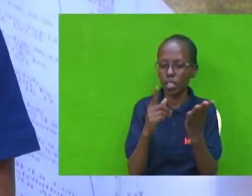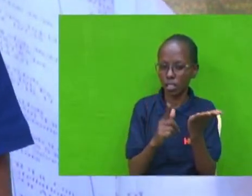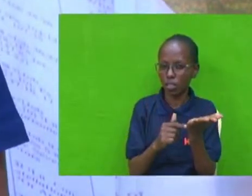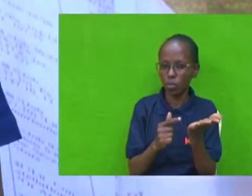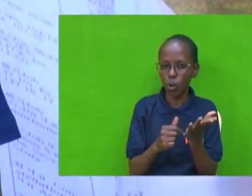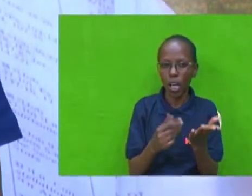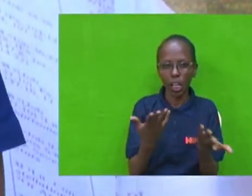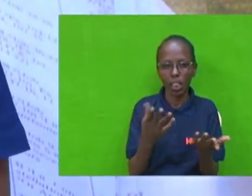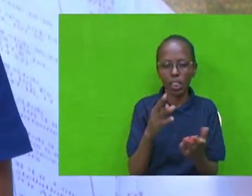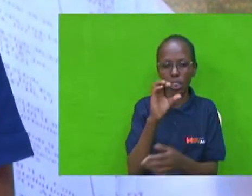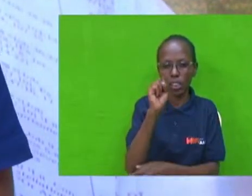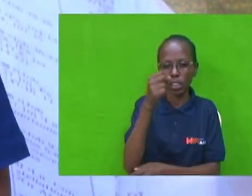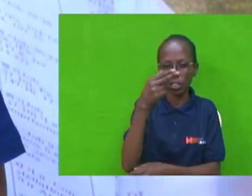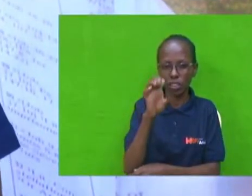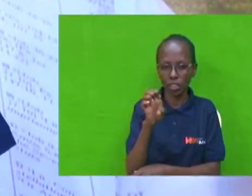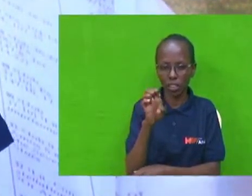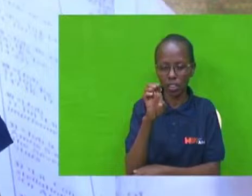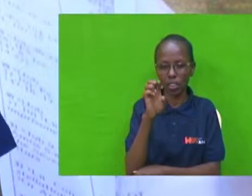mzazi.